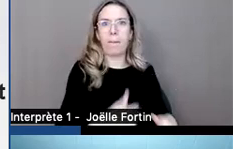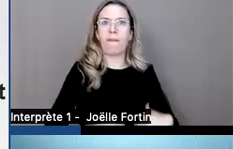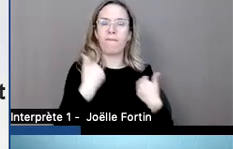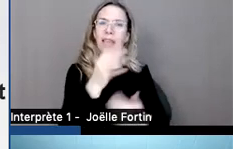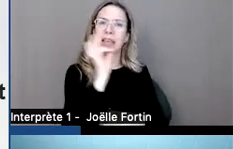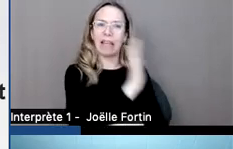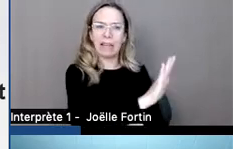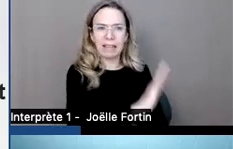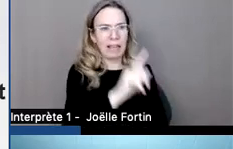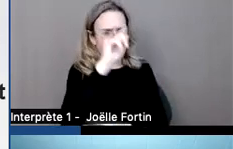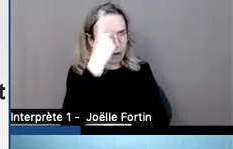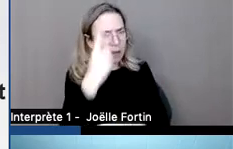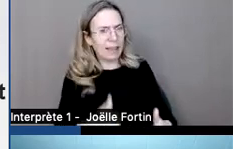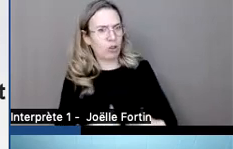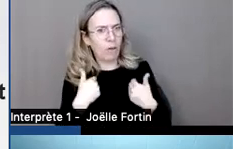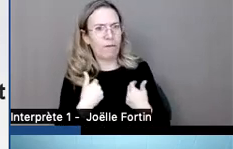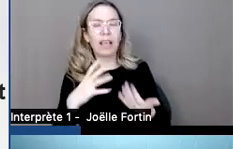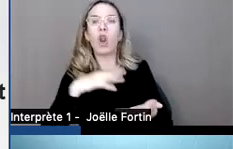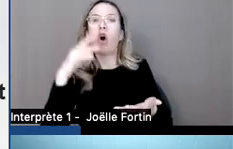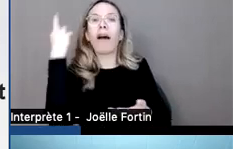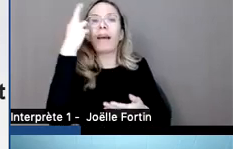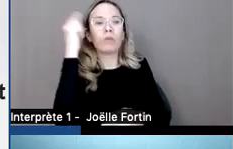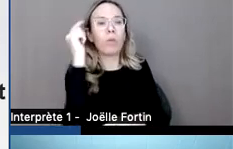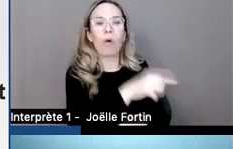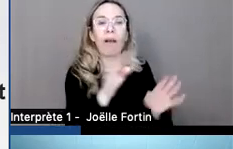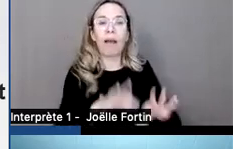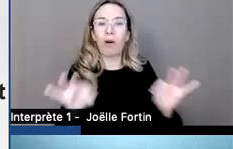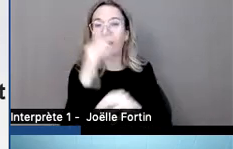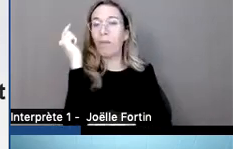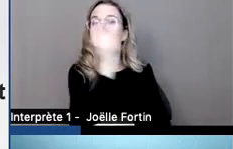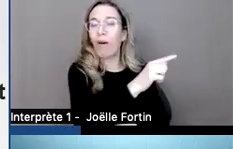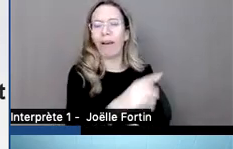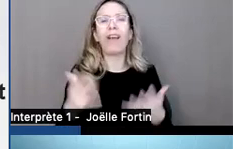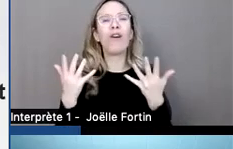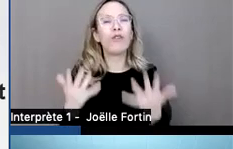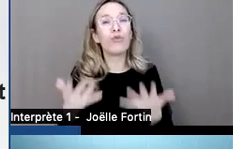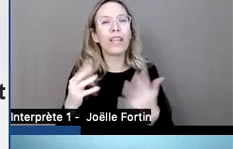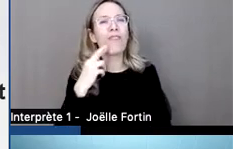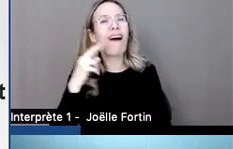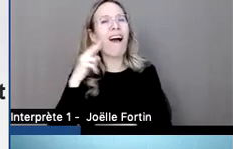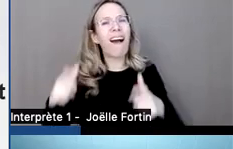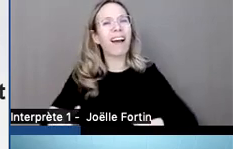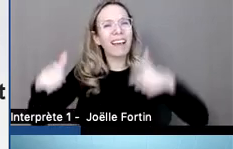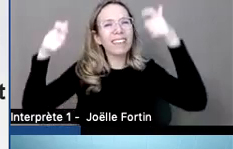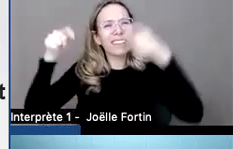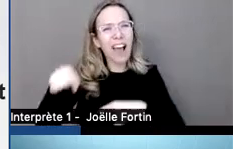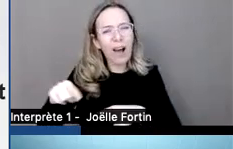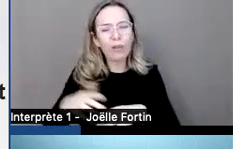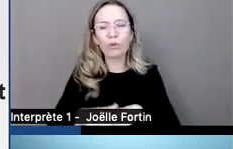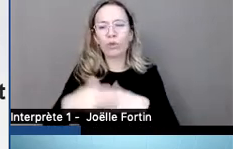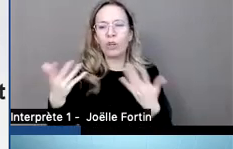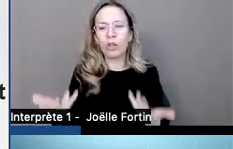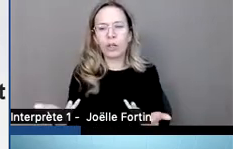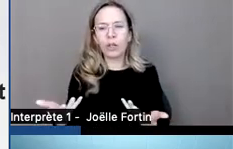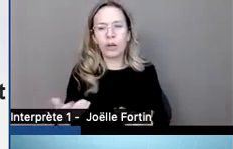des activités de vie porteuses de sens. Souvent, on voit dans les résidences, dans des résidences de